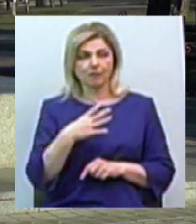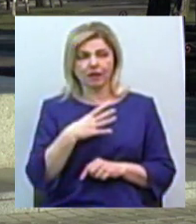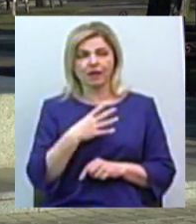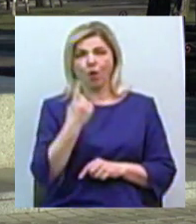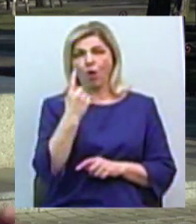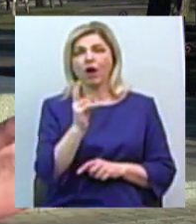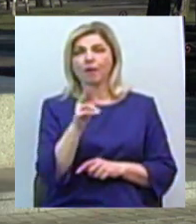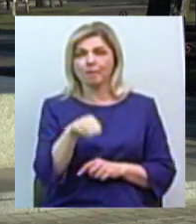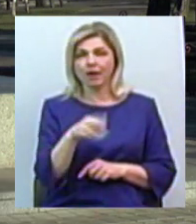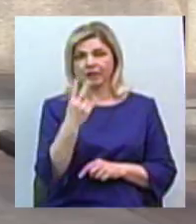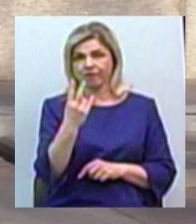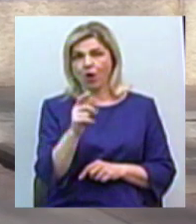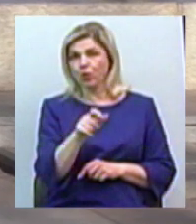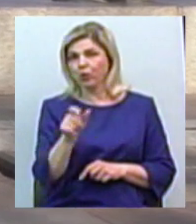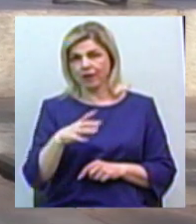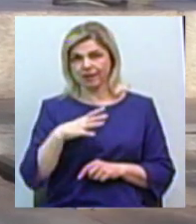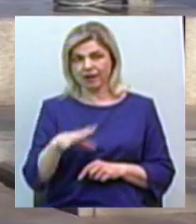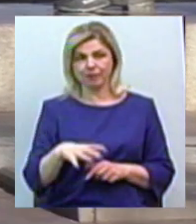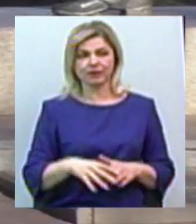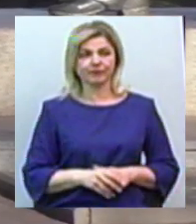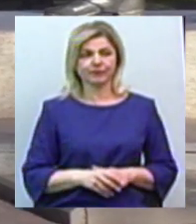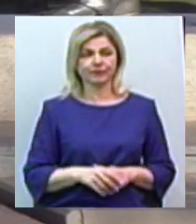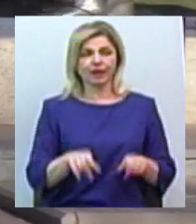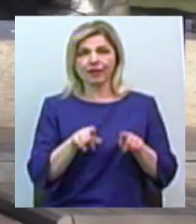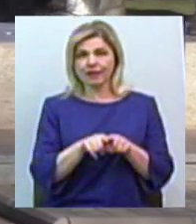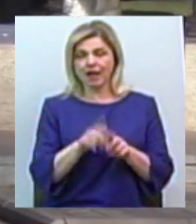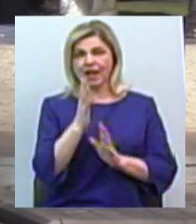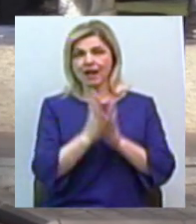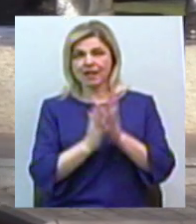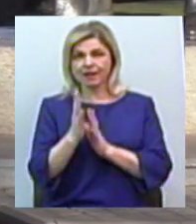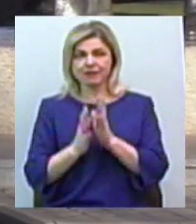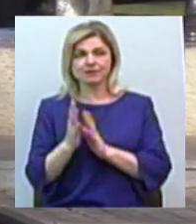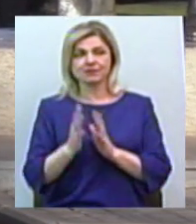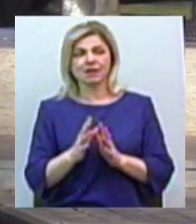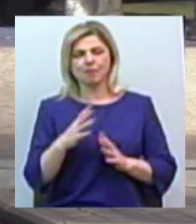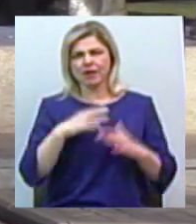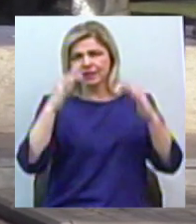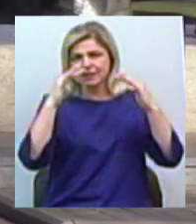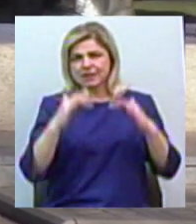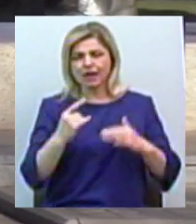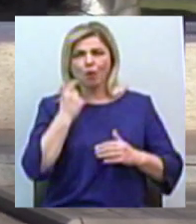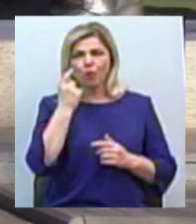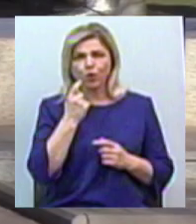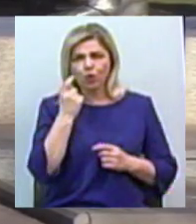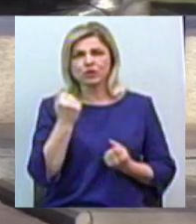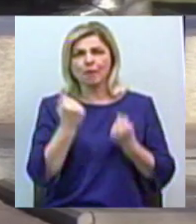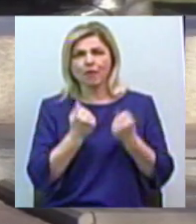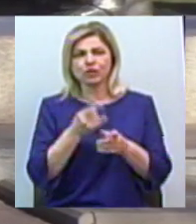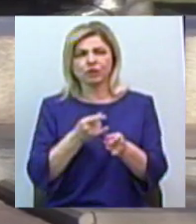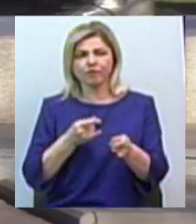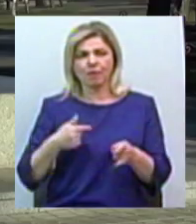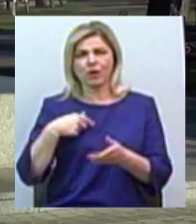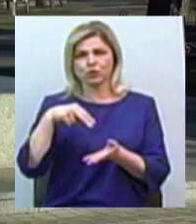два. Не було людей. Такий ліс, кругом такий лопатий сніг, падає мороз, машини йдуть, ми стоїмо з прапорами,